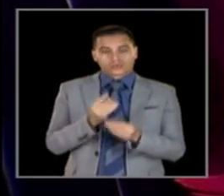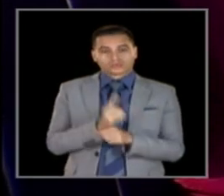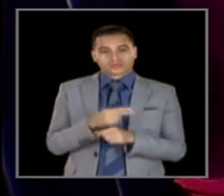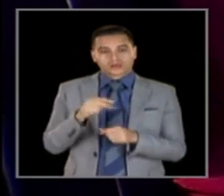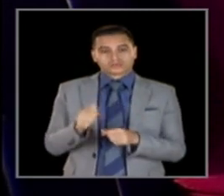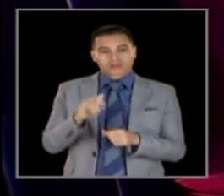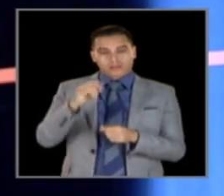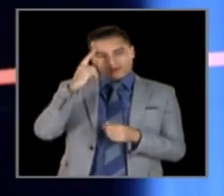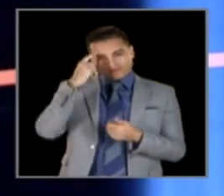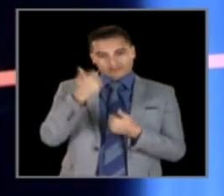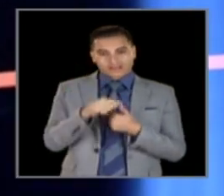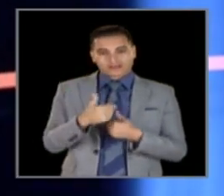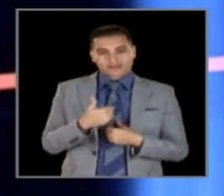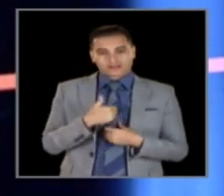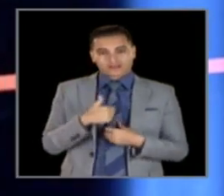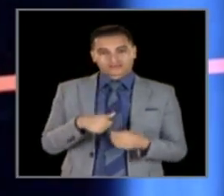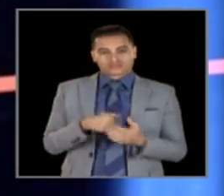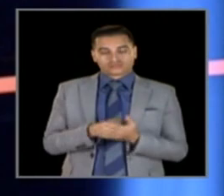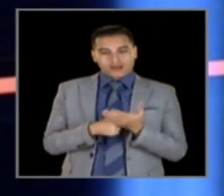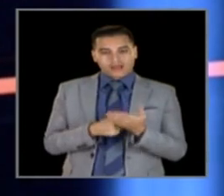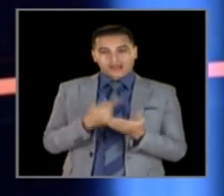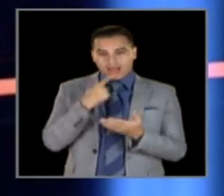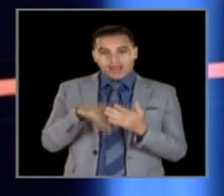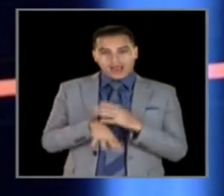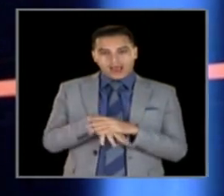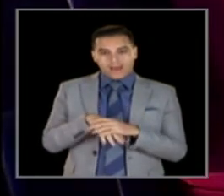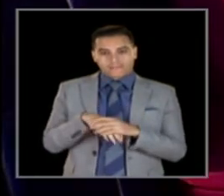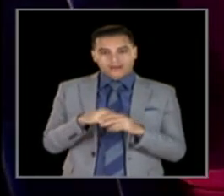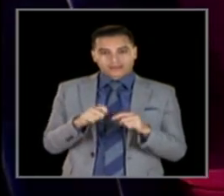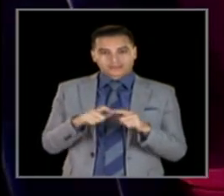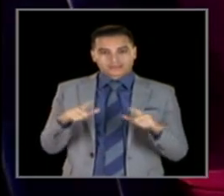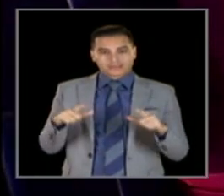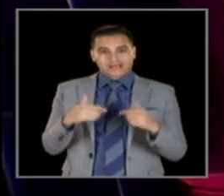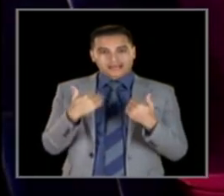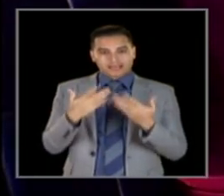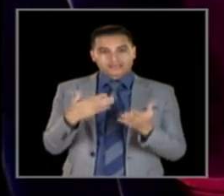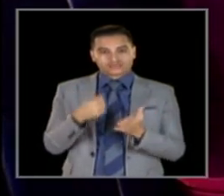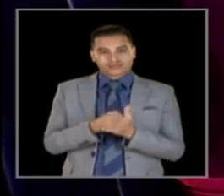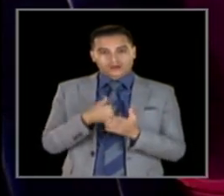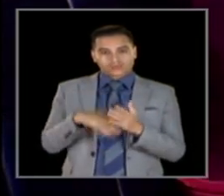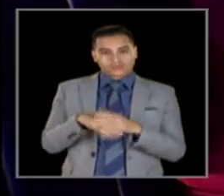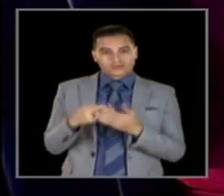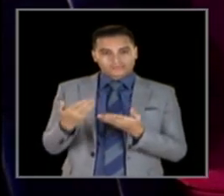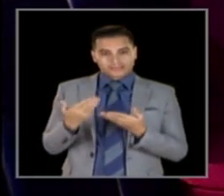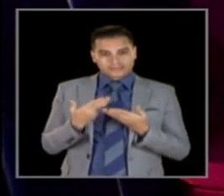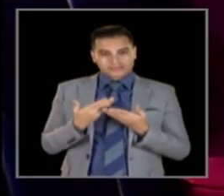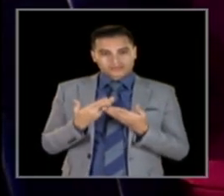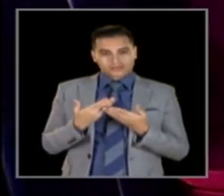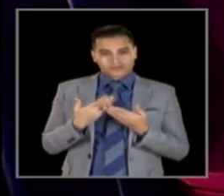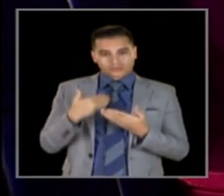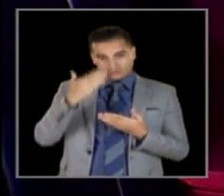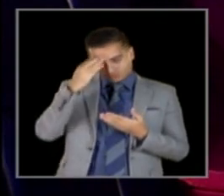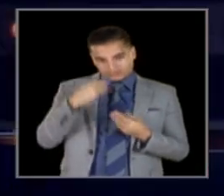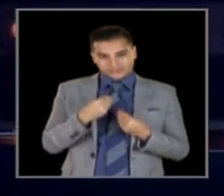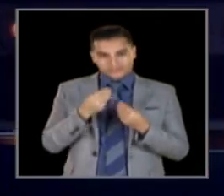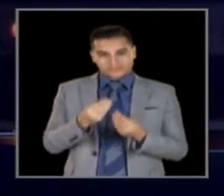عصام يفتكرني بيها، فهي قالت لي أنا هعمل لك إهداء لمستر عصام، وفعلا عملته لي وحابة